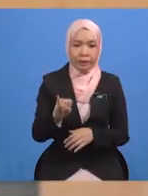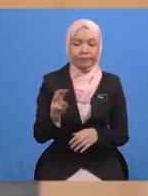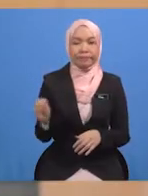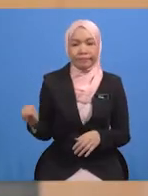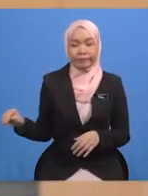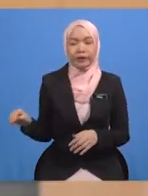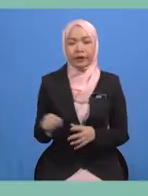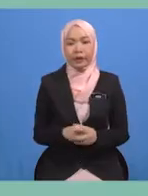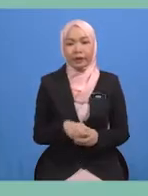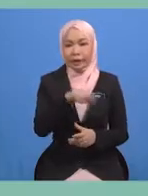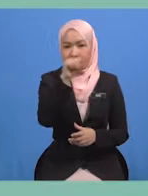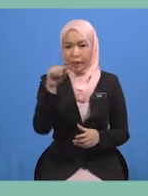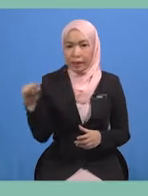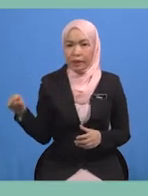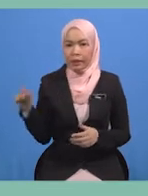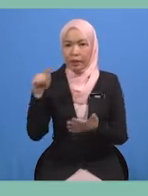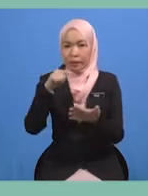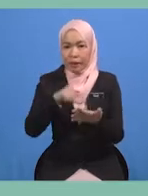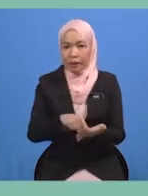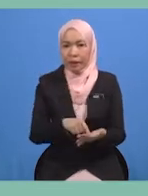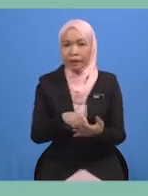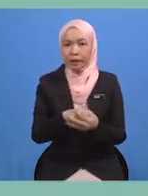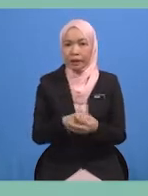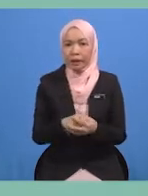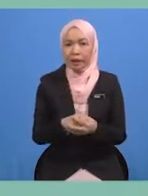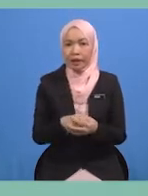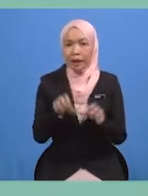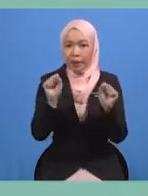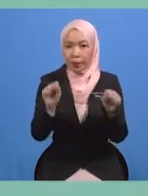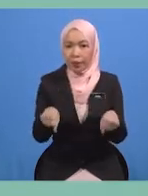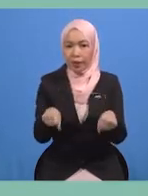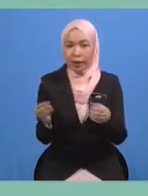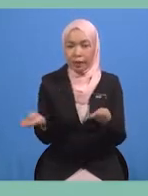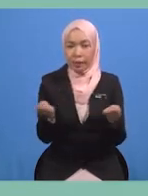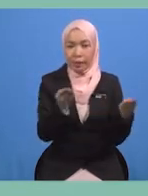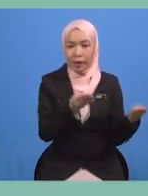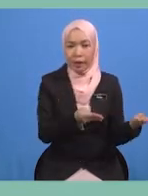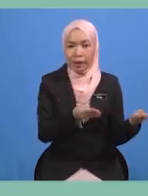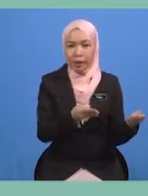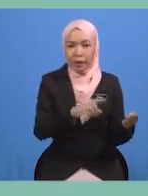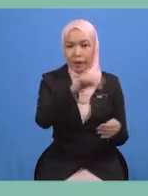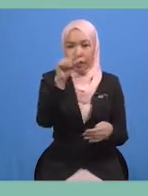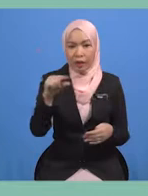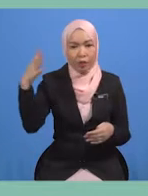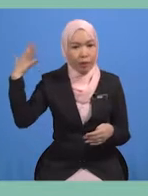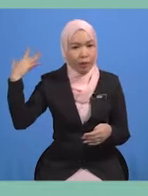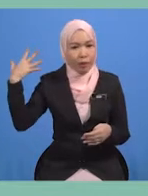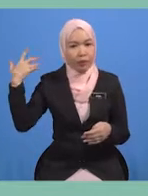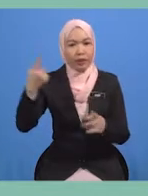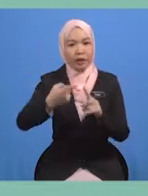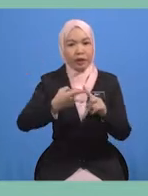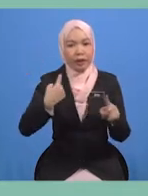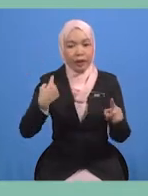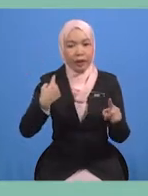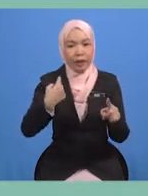Murid-murid, gelombang termodulasi berupaya membawa gelombang bunyi